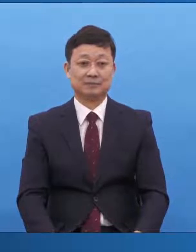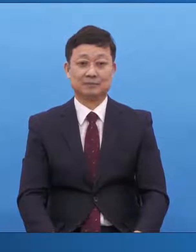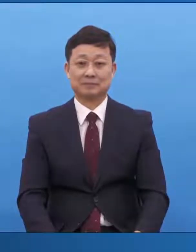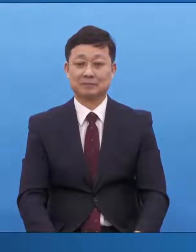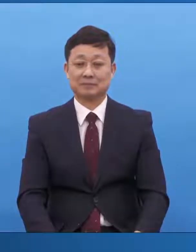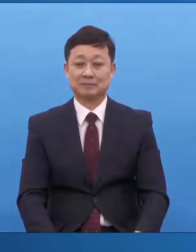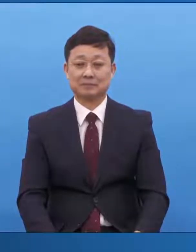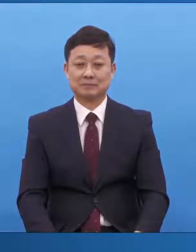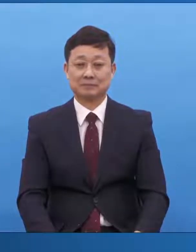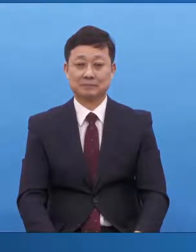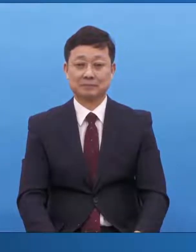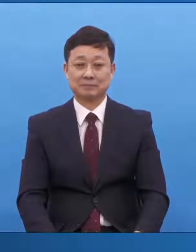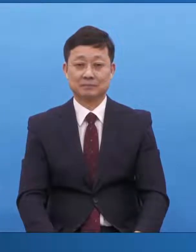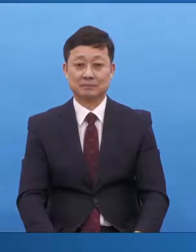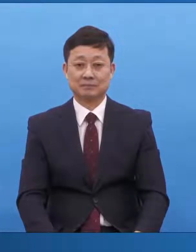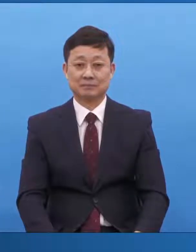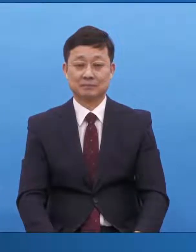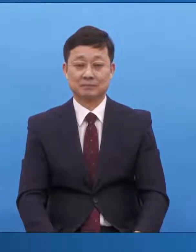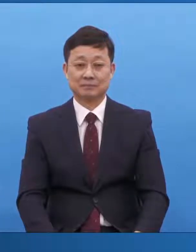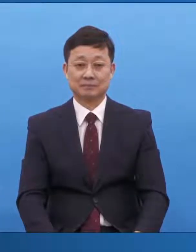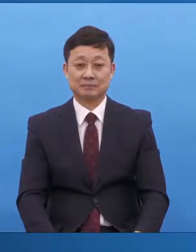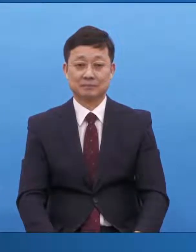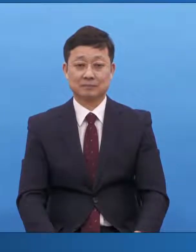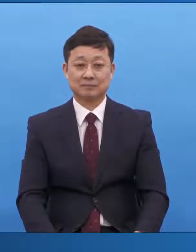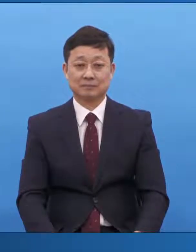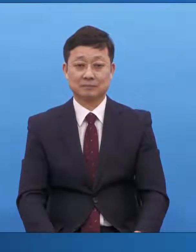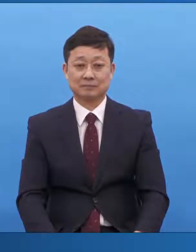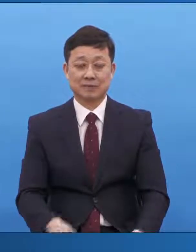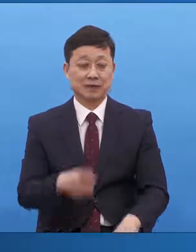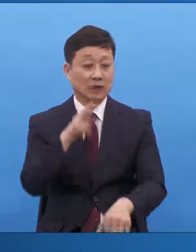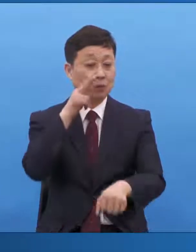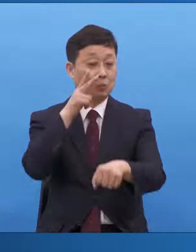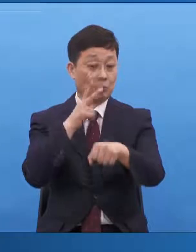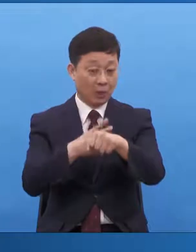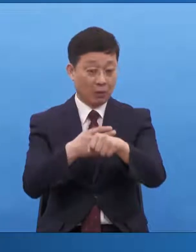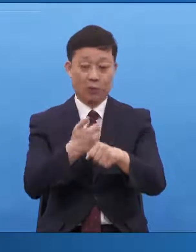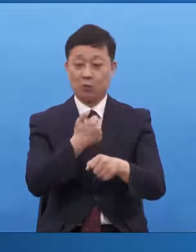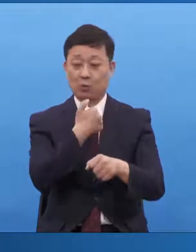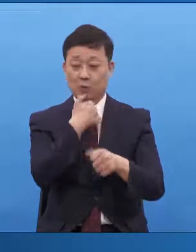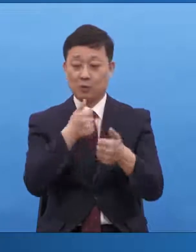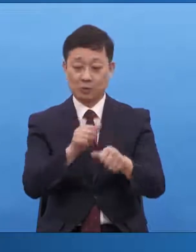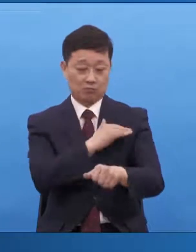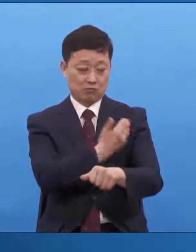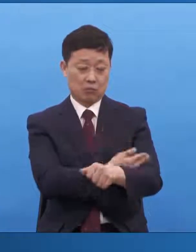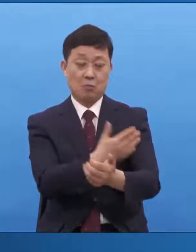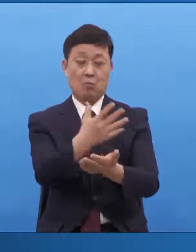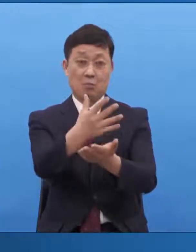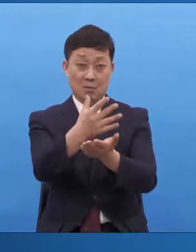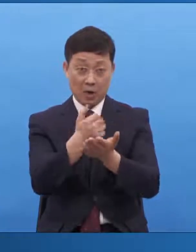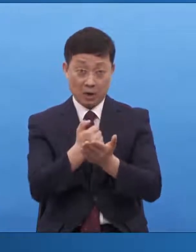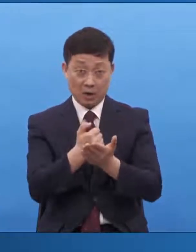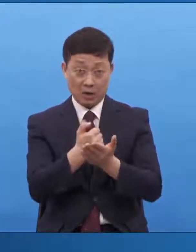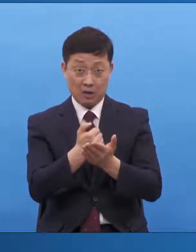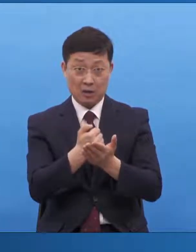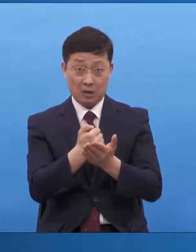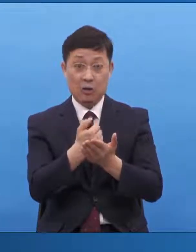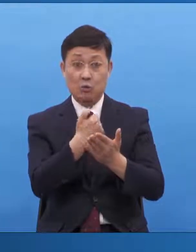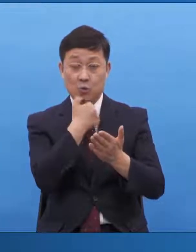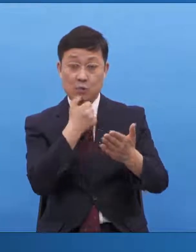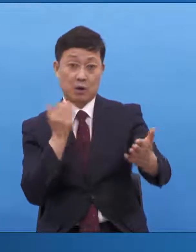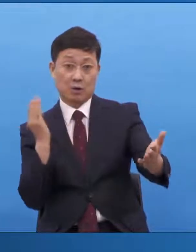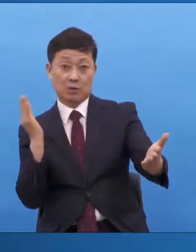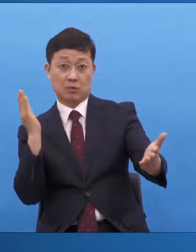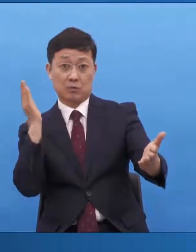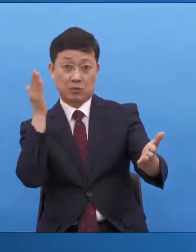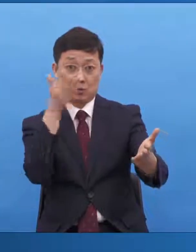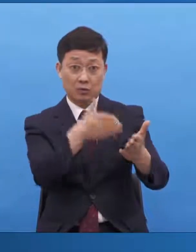27-24. 여기 왜 감옥이냐면 바울이 로마 시민권자예요. Then number four, why was that in prison? Because Paul was a Roman